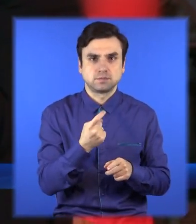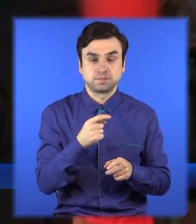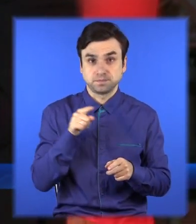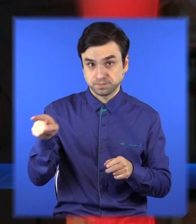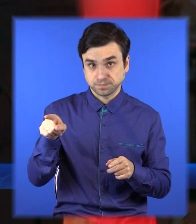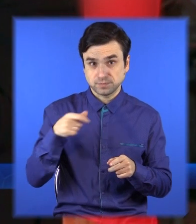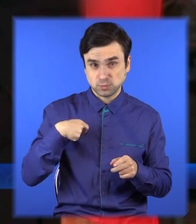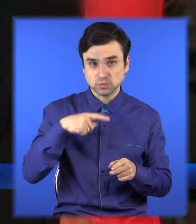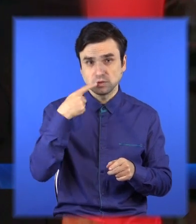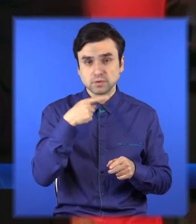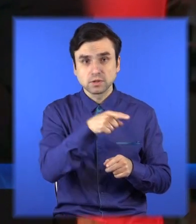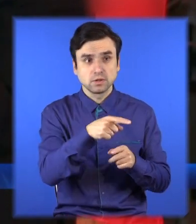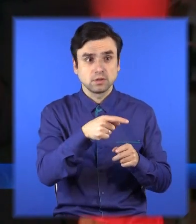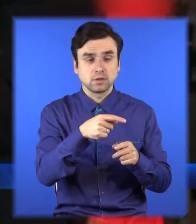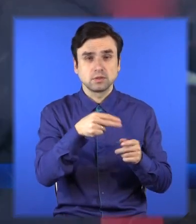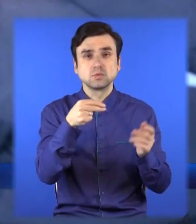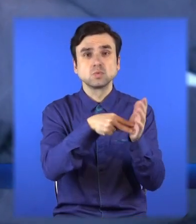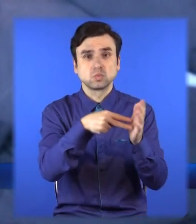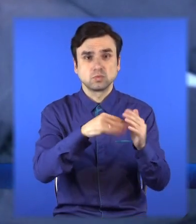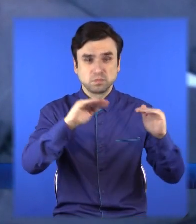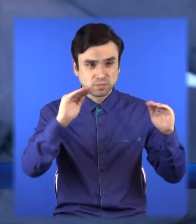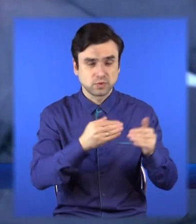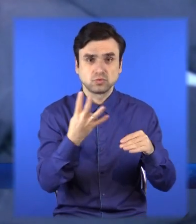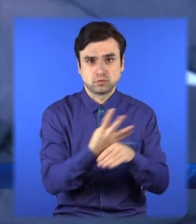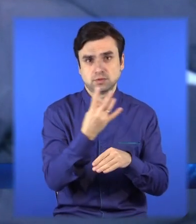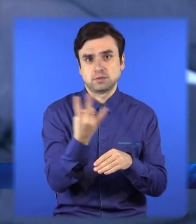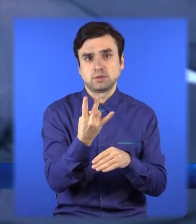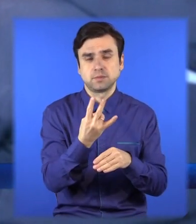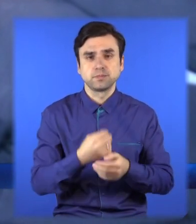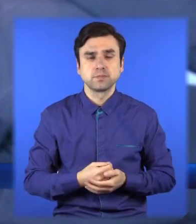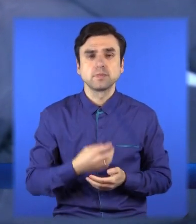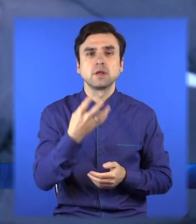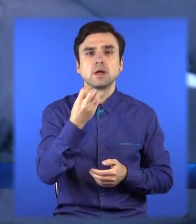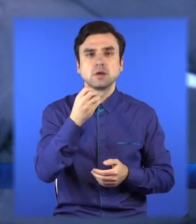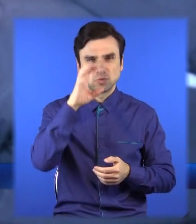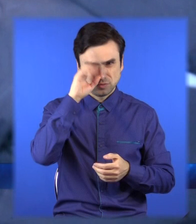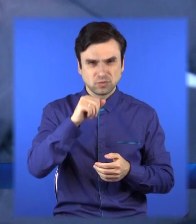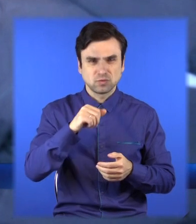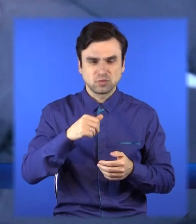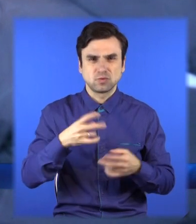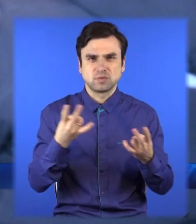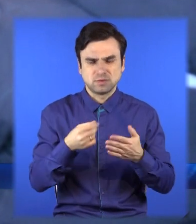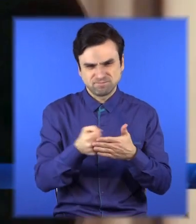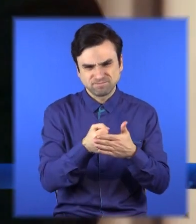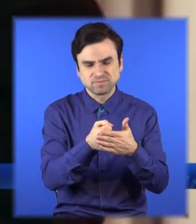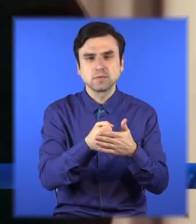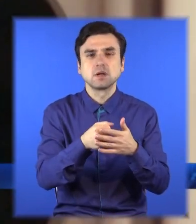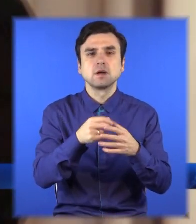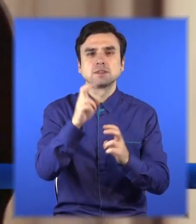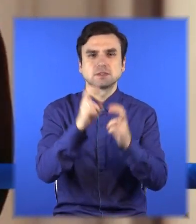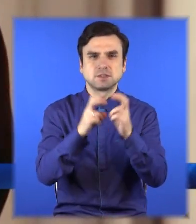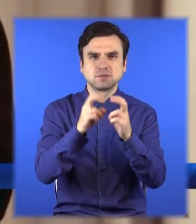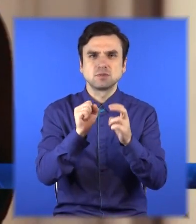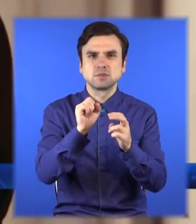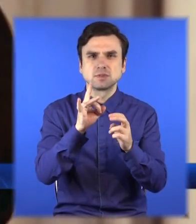за нього мають сплачувати в 4 рази менше. Також для Кривого Рогу важливо поборотись за ArcelorMittal Кривий Ріг. За